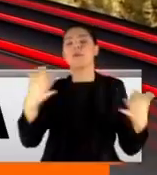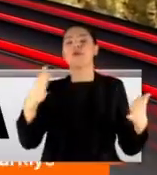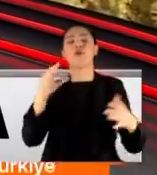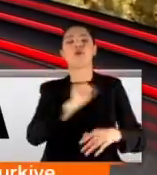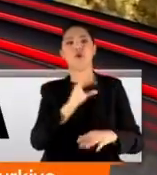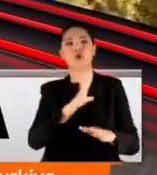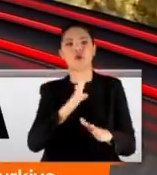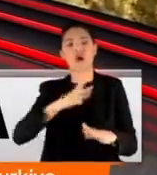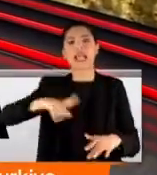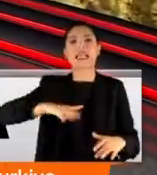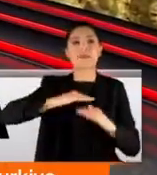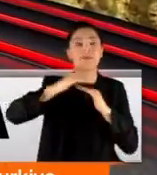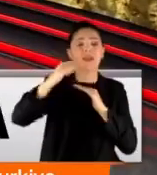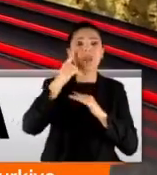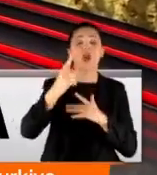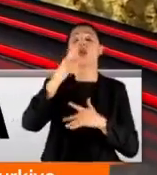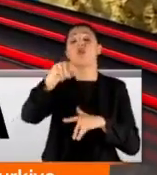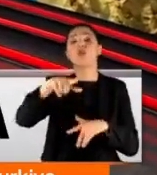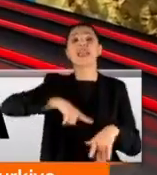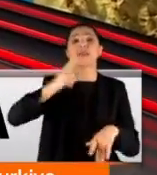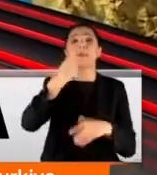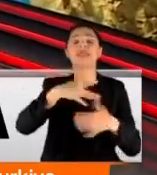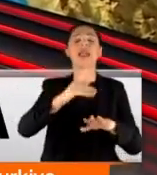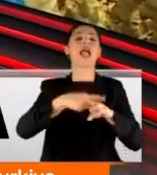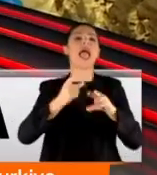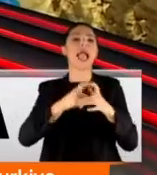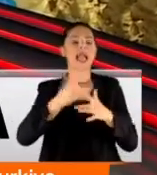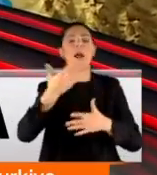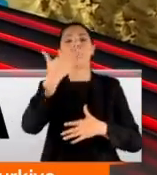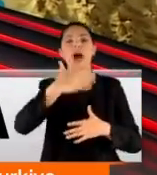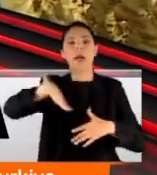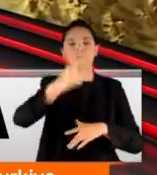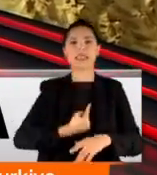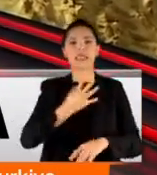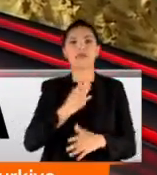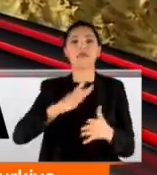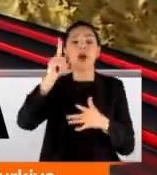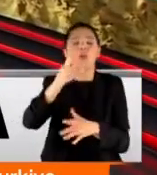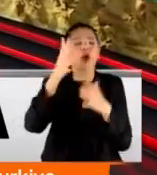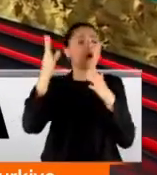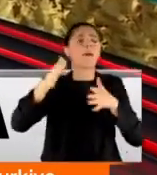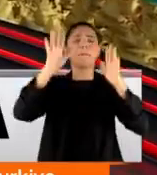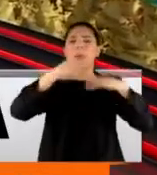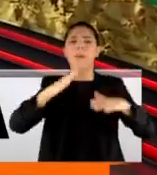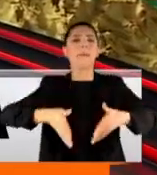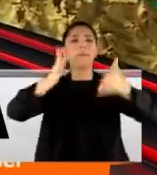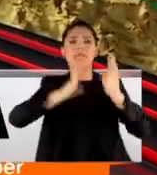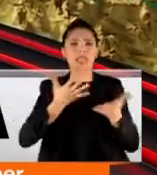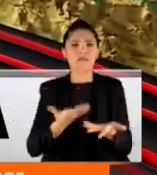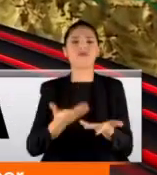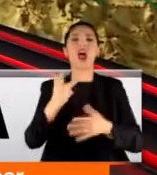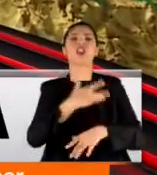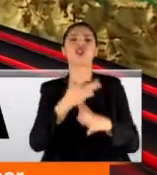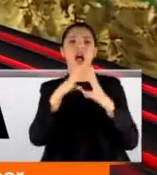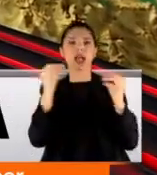tabii. En çok da İzmirliler. Sadece İzmir'de sarsıntı tüm Ege ve Marmara'da da hissedildi. Adeta kabus gibi yıkılan binalar var. Ve ne yazık ki